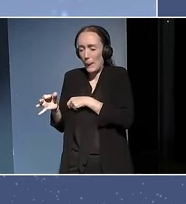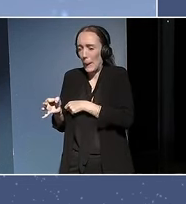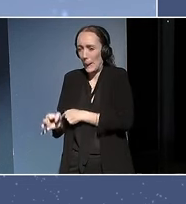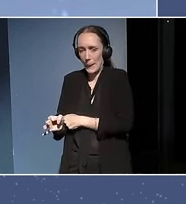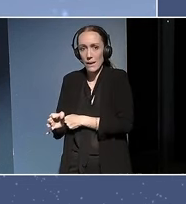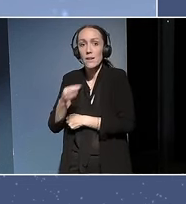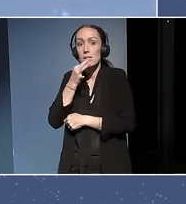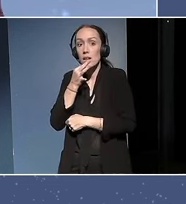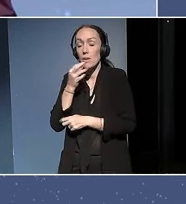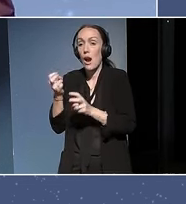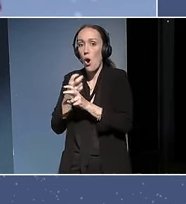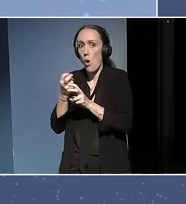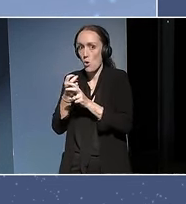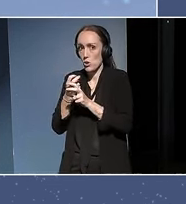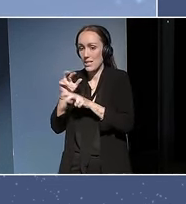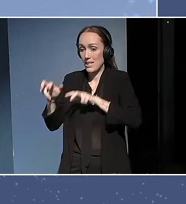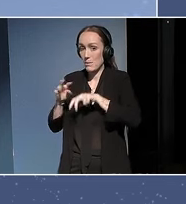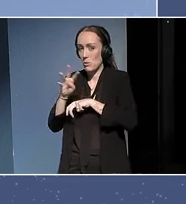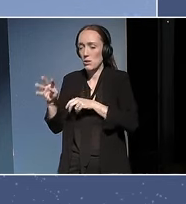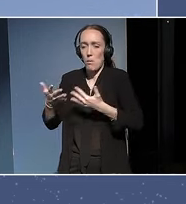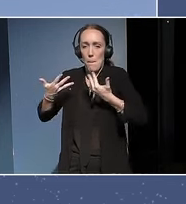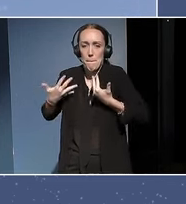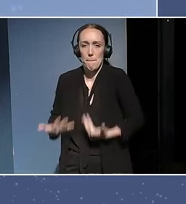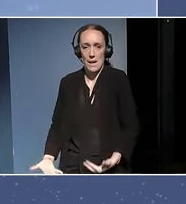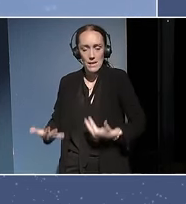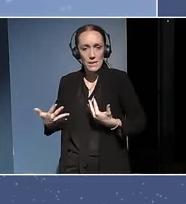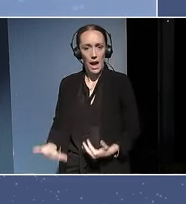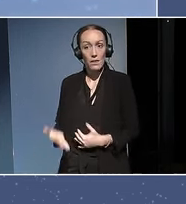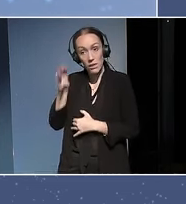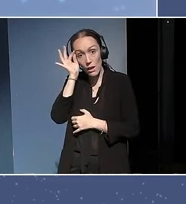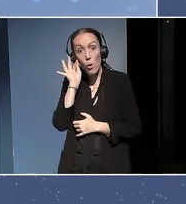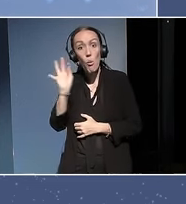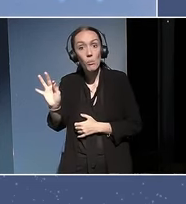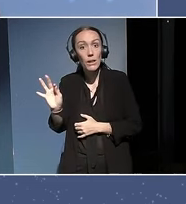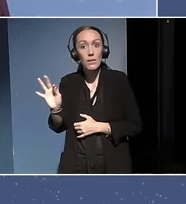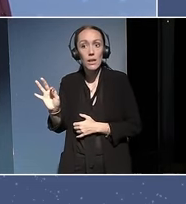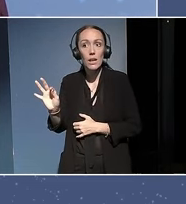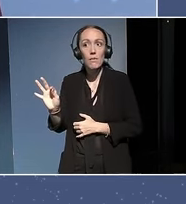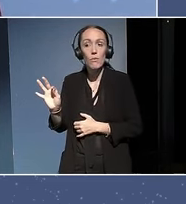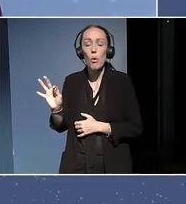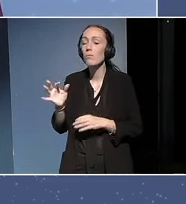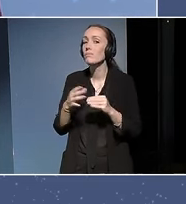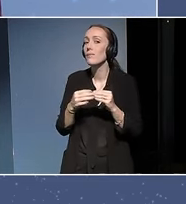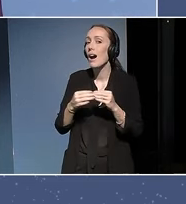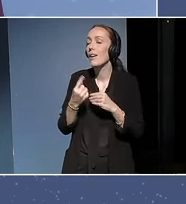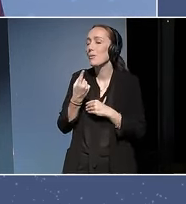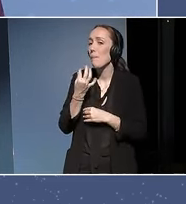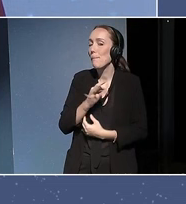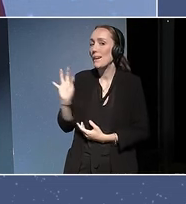diventate pesanti nello spinosauro per permettergli di fare una cosa molto